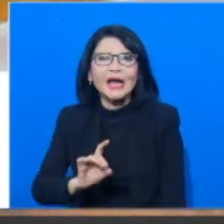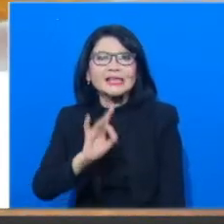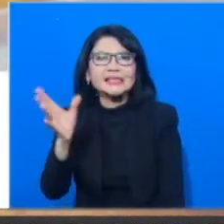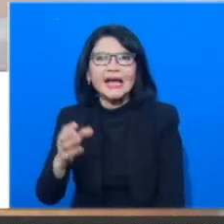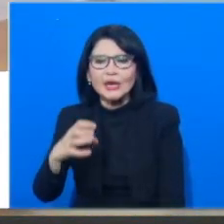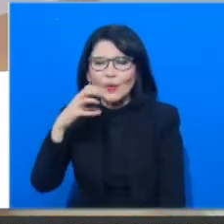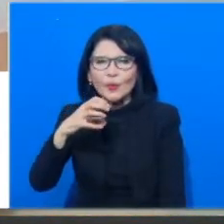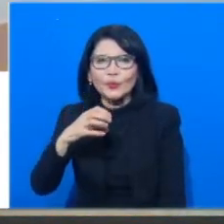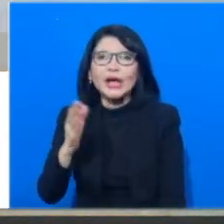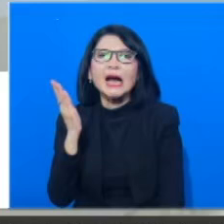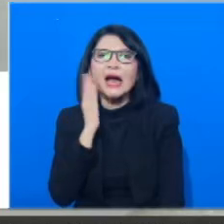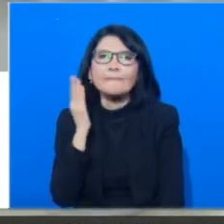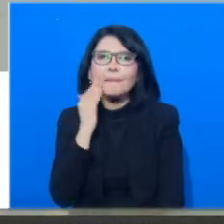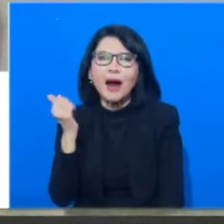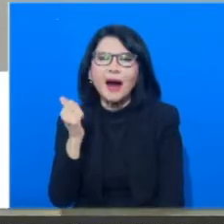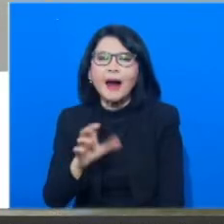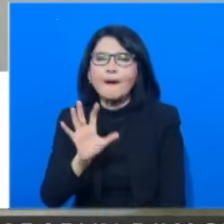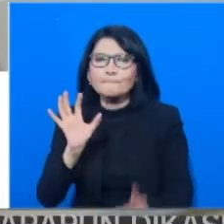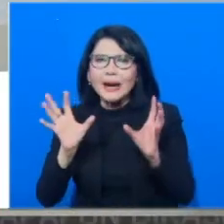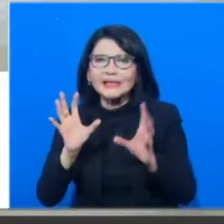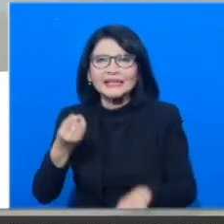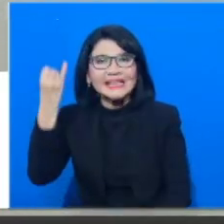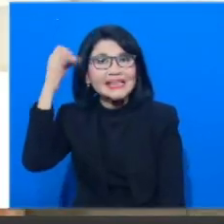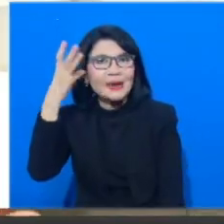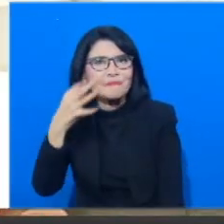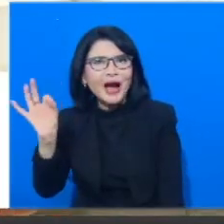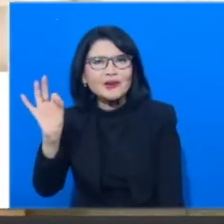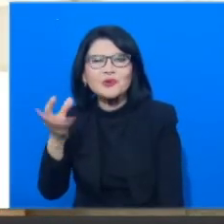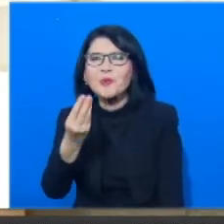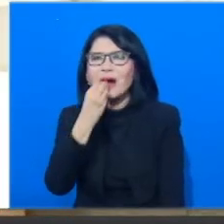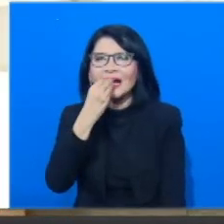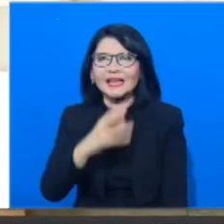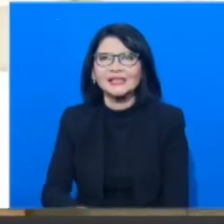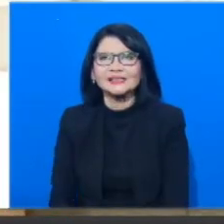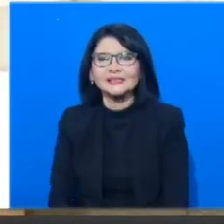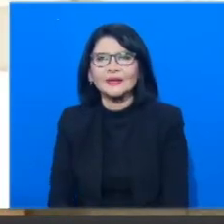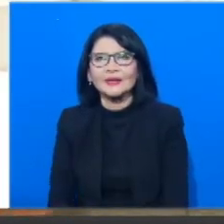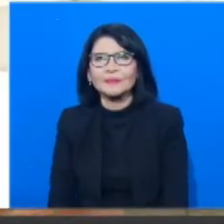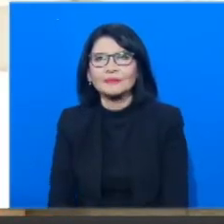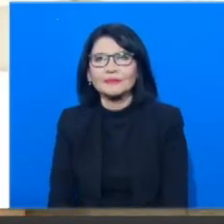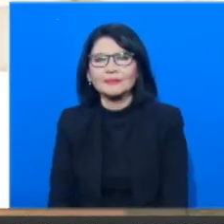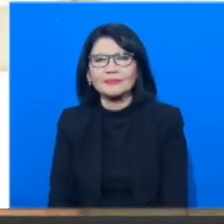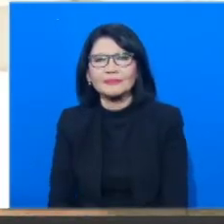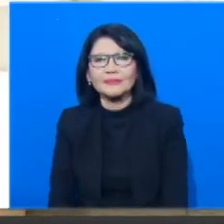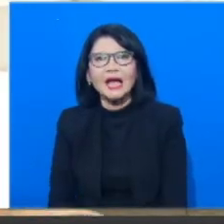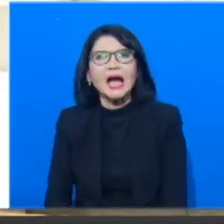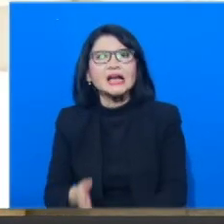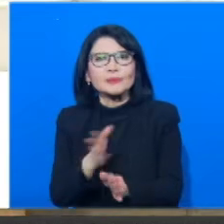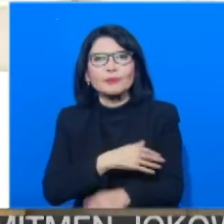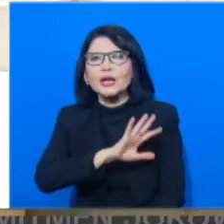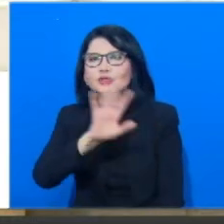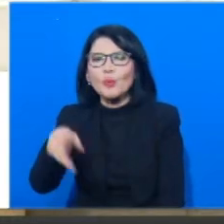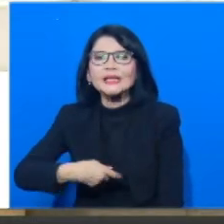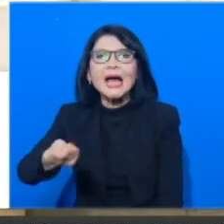bahan baku yang mudah didapat, juga inovasi kuliner. Jadi awal mula memang semua dari tepung terigu gitu